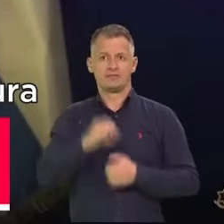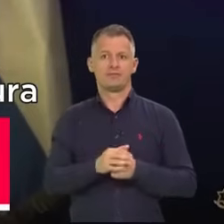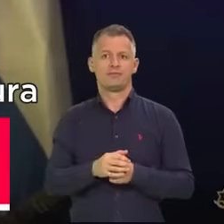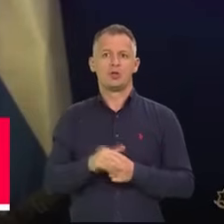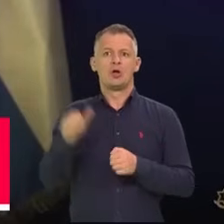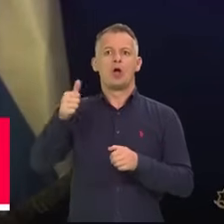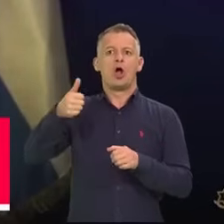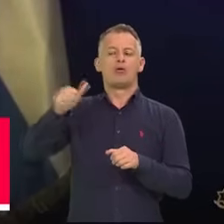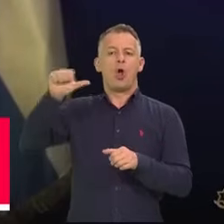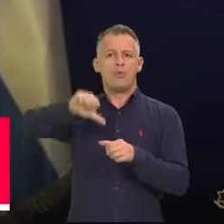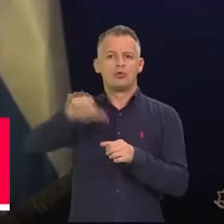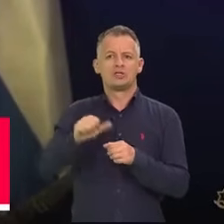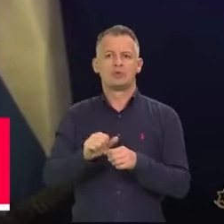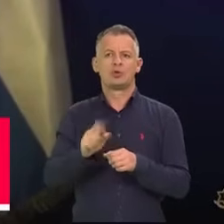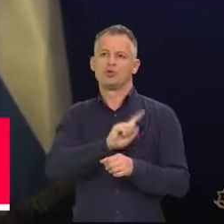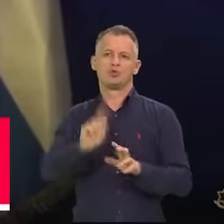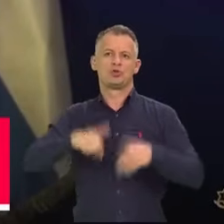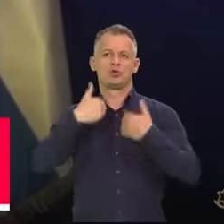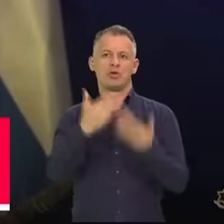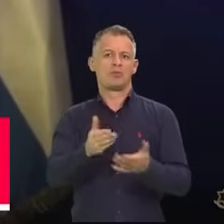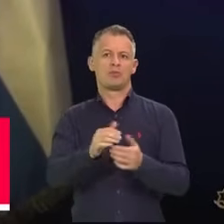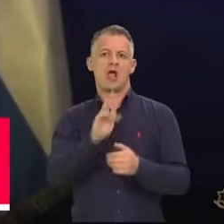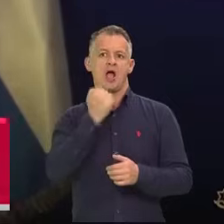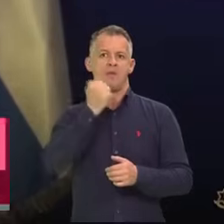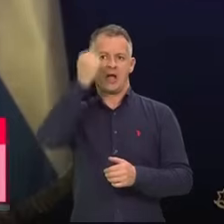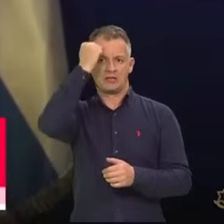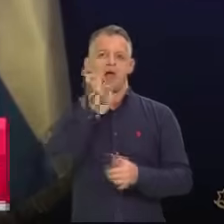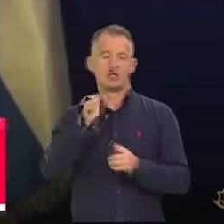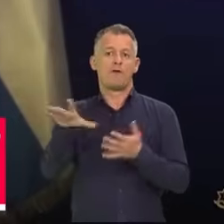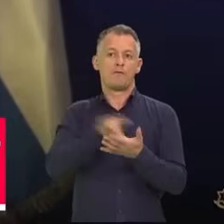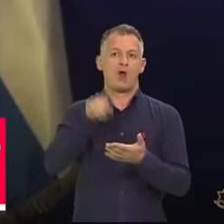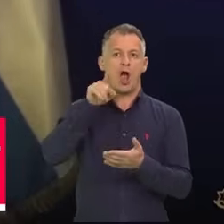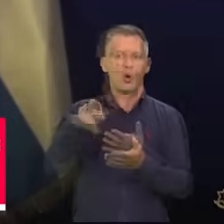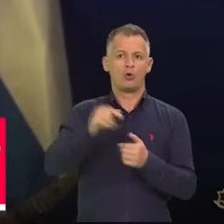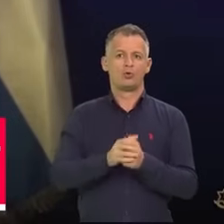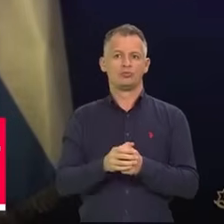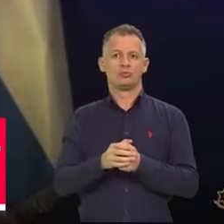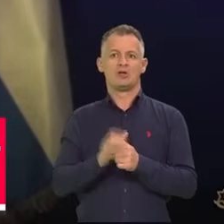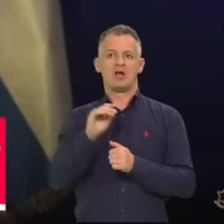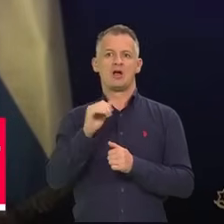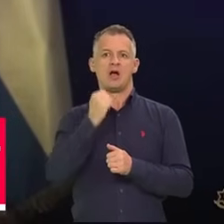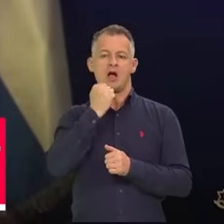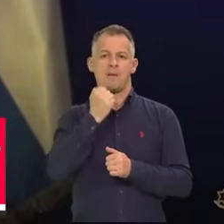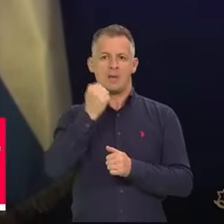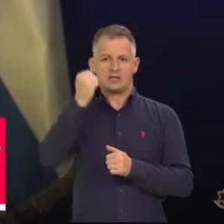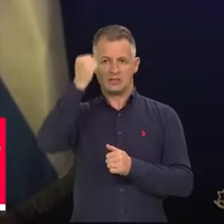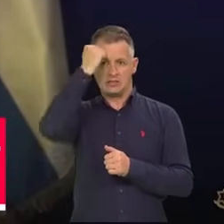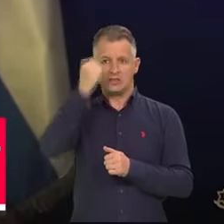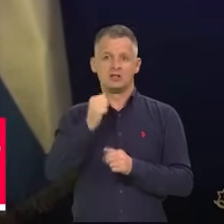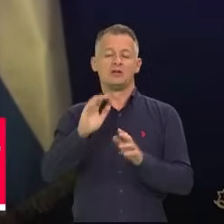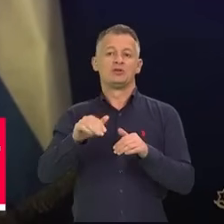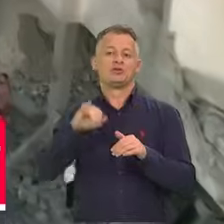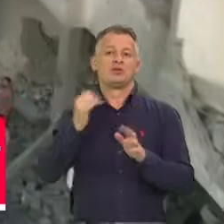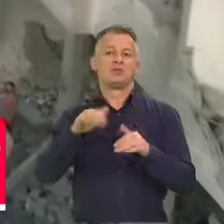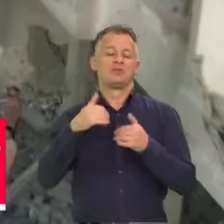Gaza. Hamas tsikh ta delek la tashtiyot hamitzayot shelo. דלק שחמאס גנב מאונרה אפשר להחזיר אותו חזרה